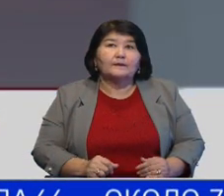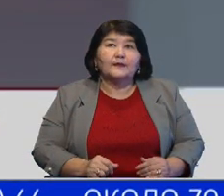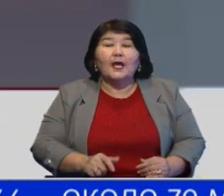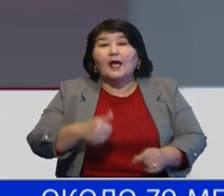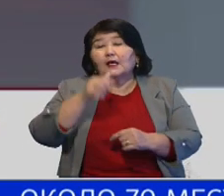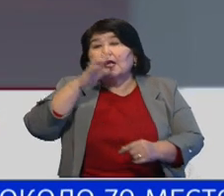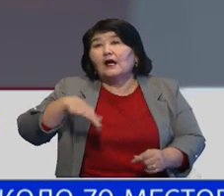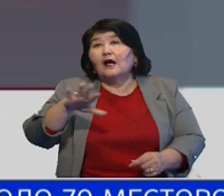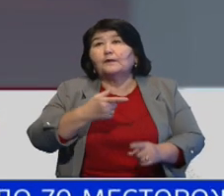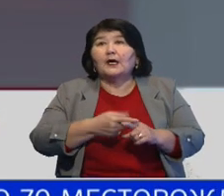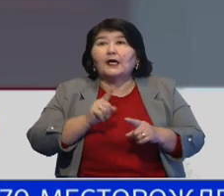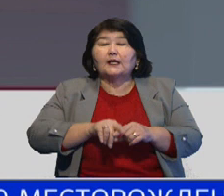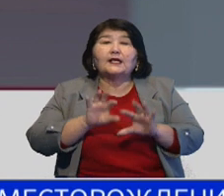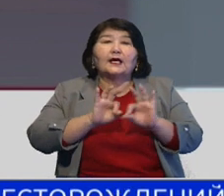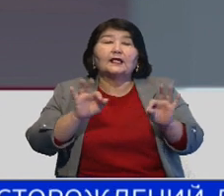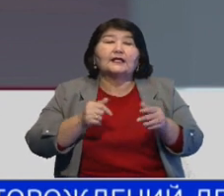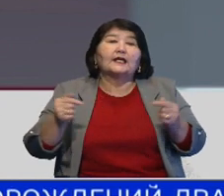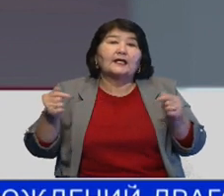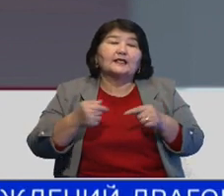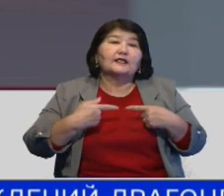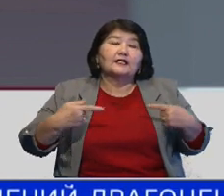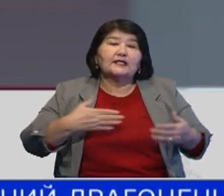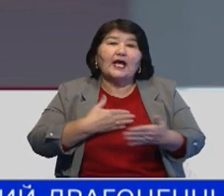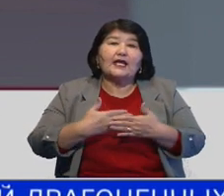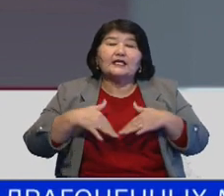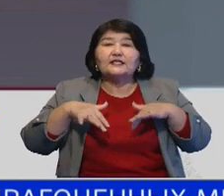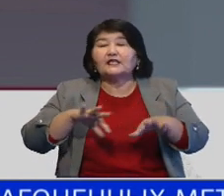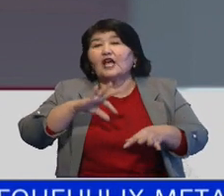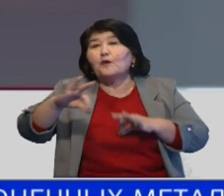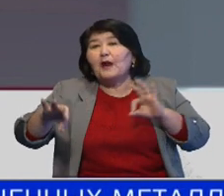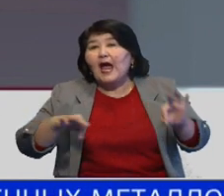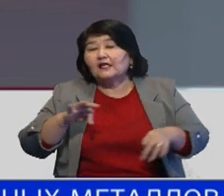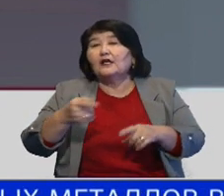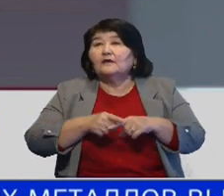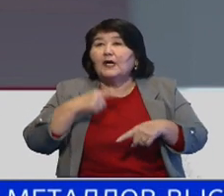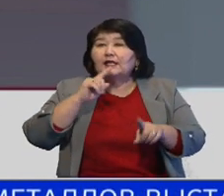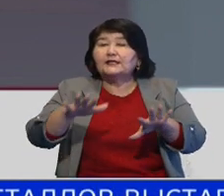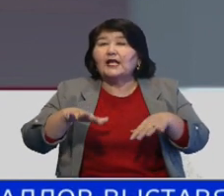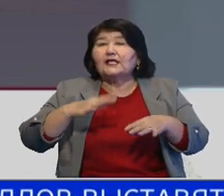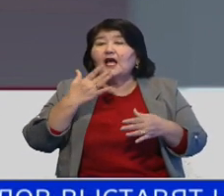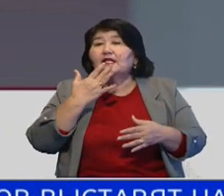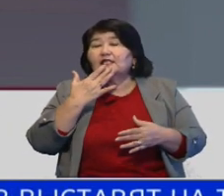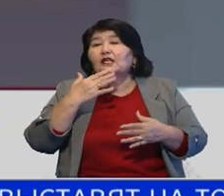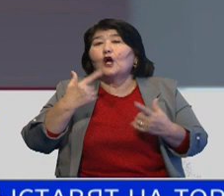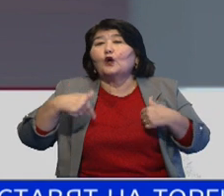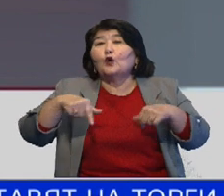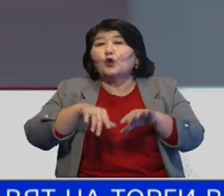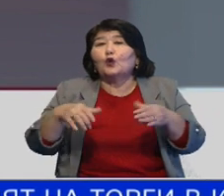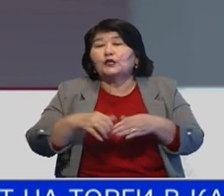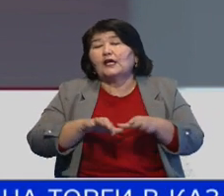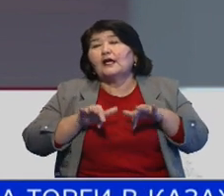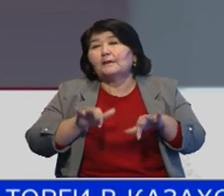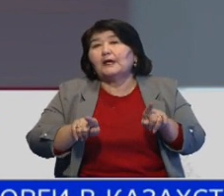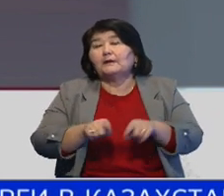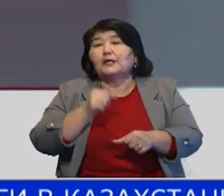Глава государства анонсировал и наметил ряд ключевых инициатив и проектов. Очередное заседание национального курултая, принципиальную позицию